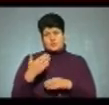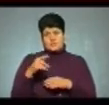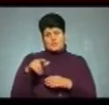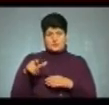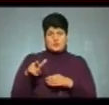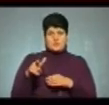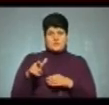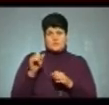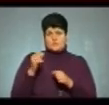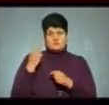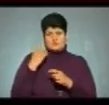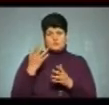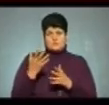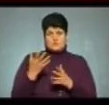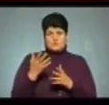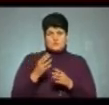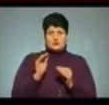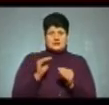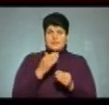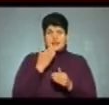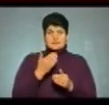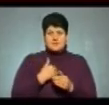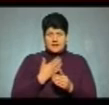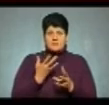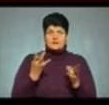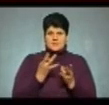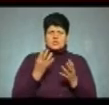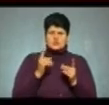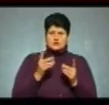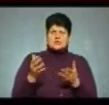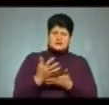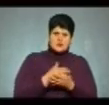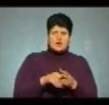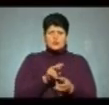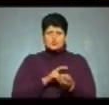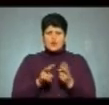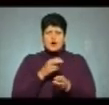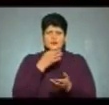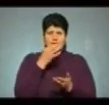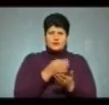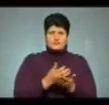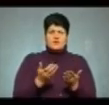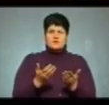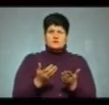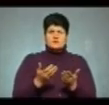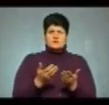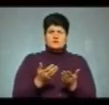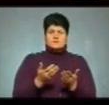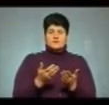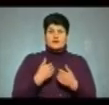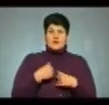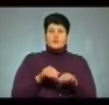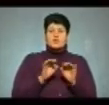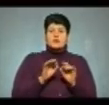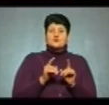себе на їхнє місце. І от поставили, нас не запитали, тепер треба ще щось збирати, ні, когось шукати, відповідального. Я